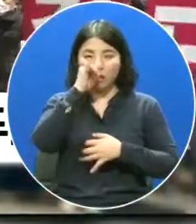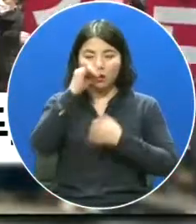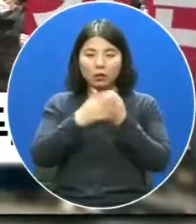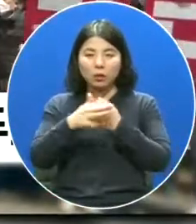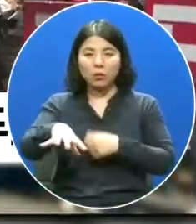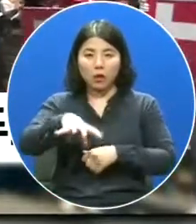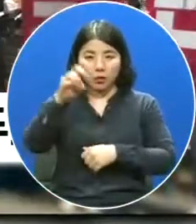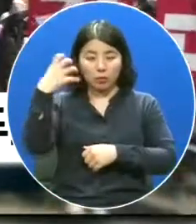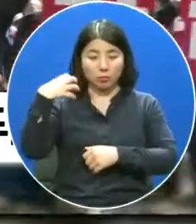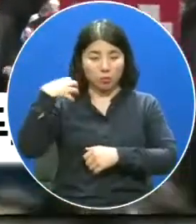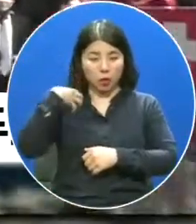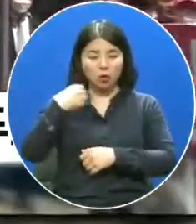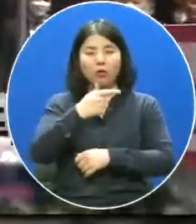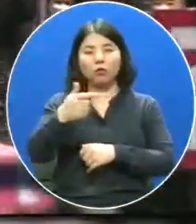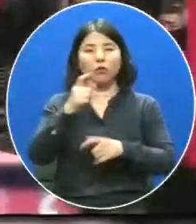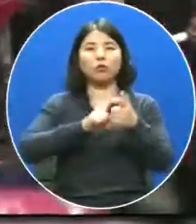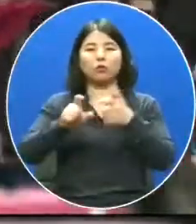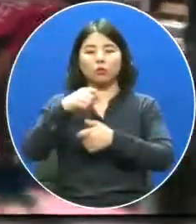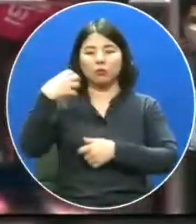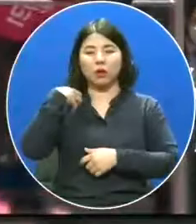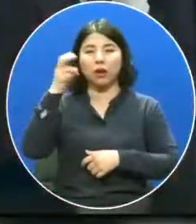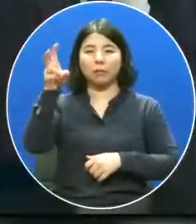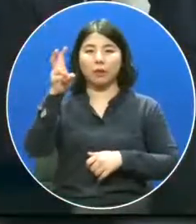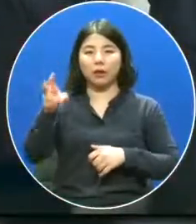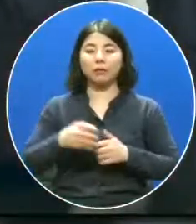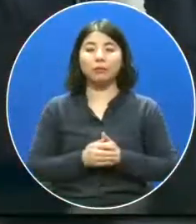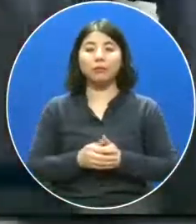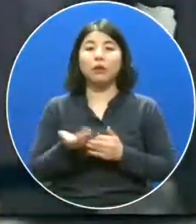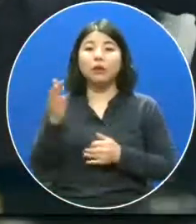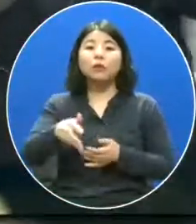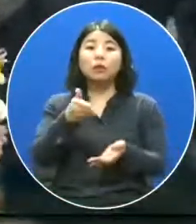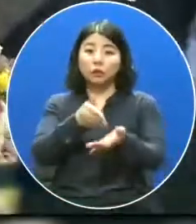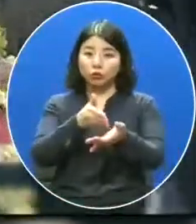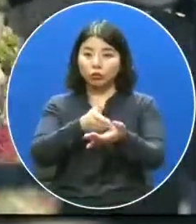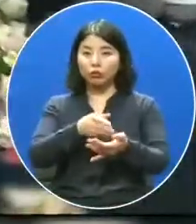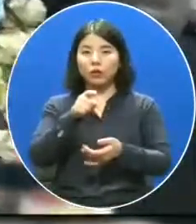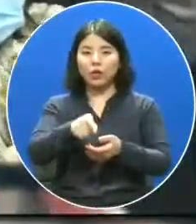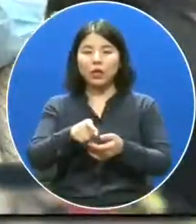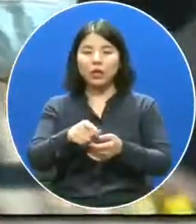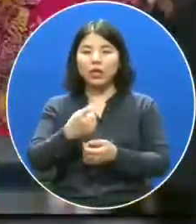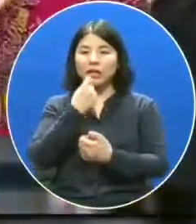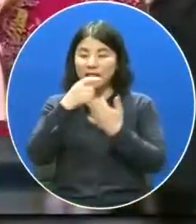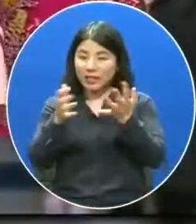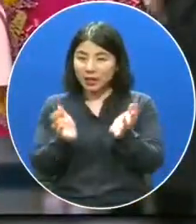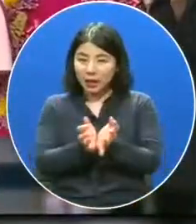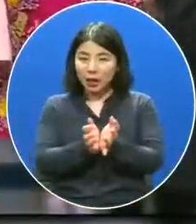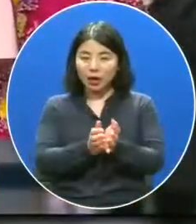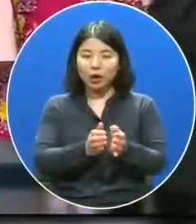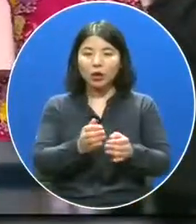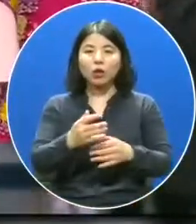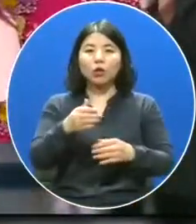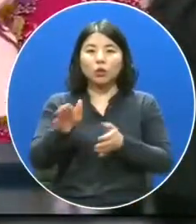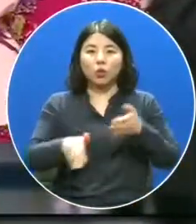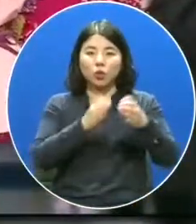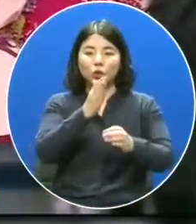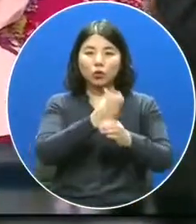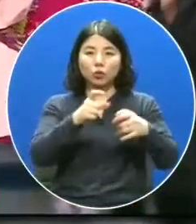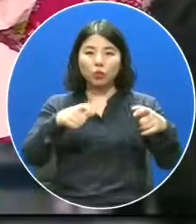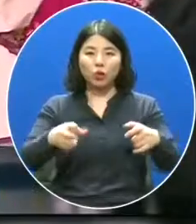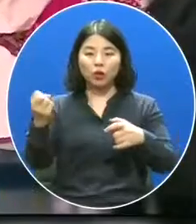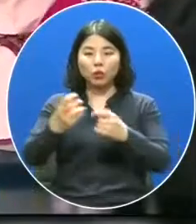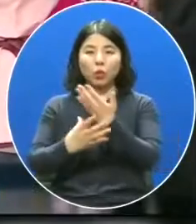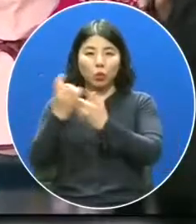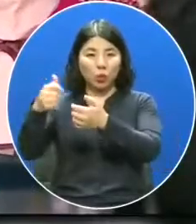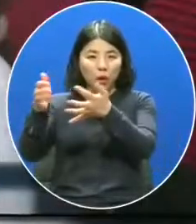이상의 역할을 할 것으로 기대하고 있습니다. 다만 뉴스는 민주당이 도내 중부권을, 통합당은